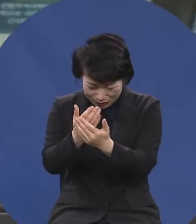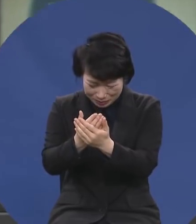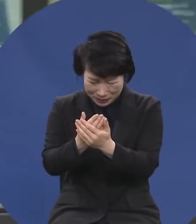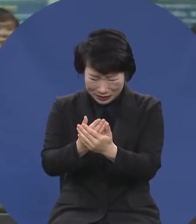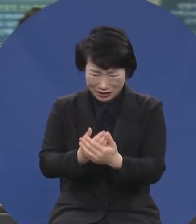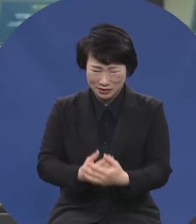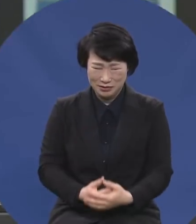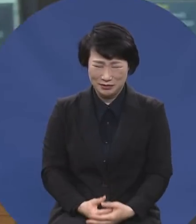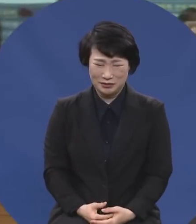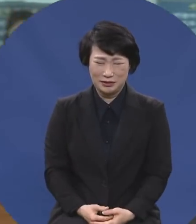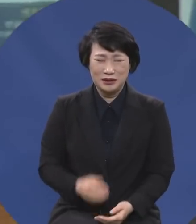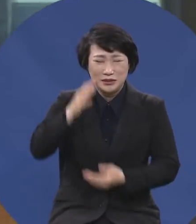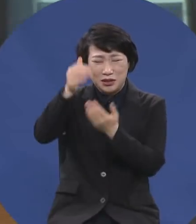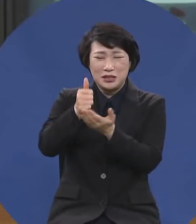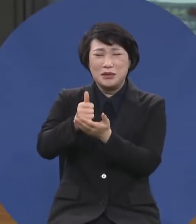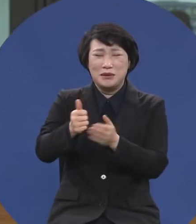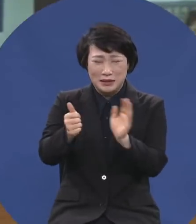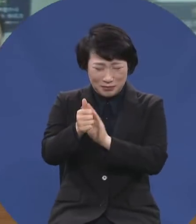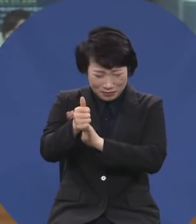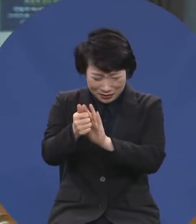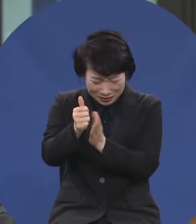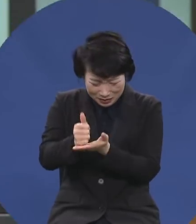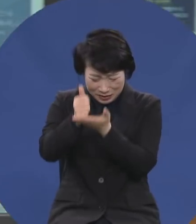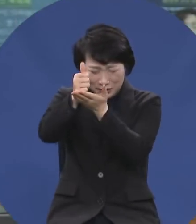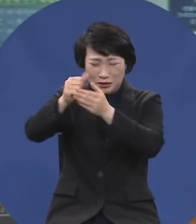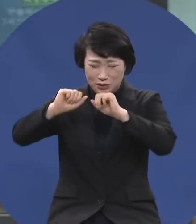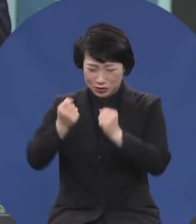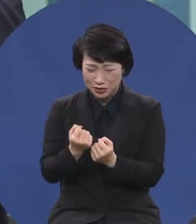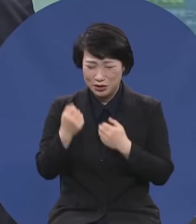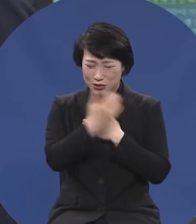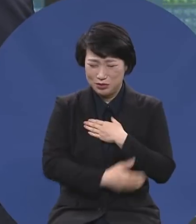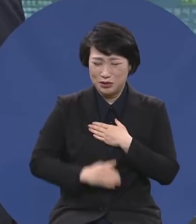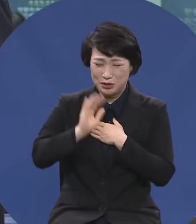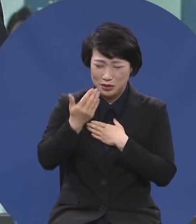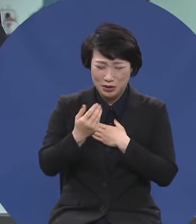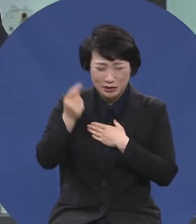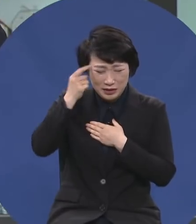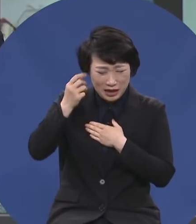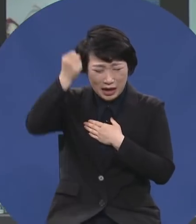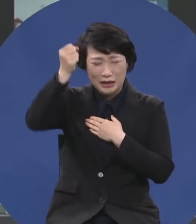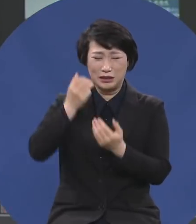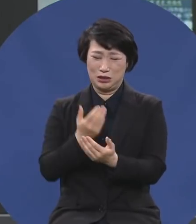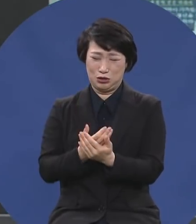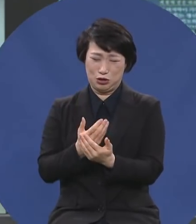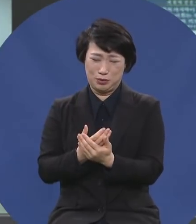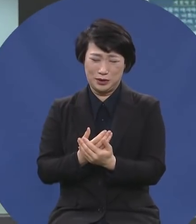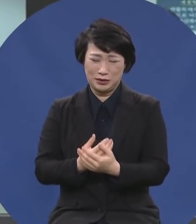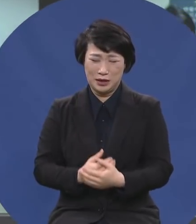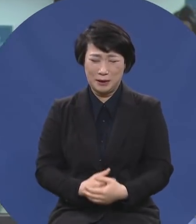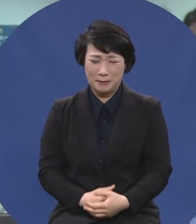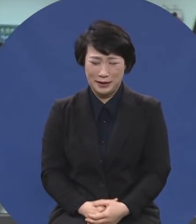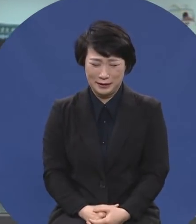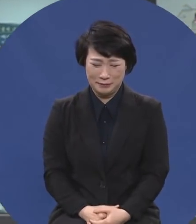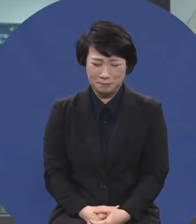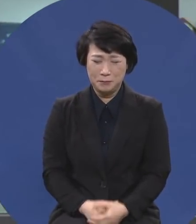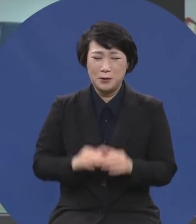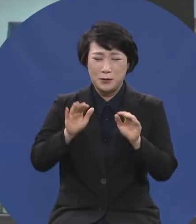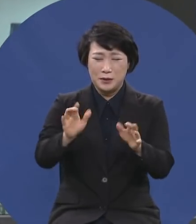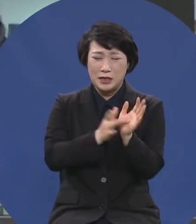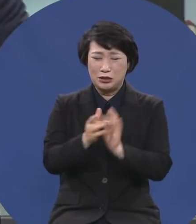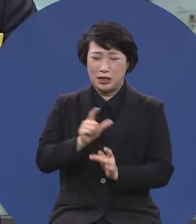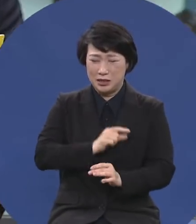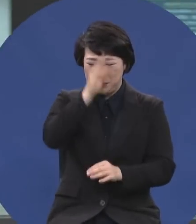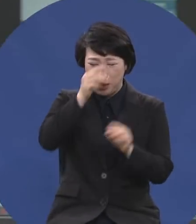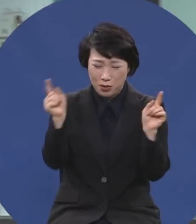주시옵소서. 성령님 잘못이고 수중드는 육신이 되고 생각이 되게 하옵소서. 내 이름으로